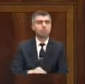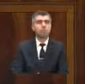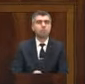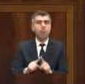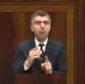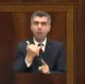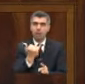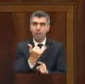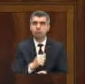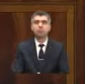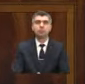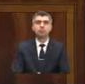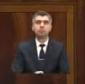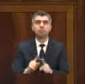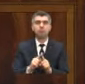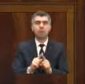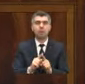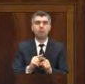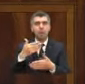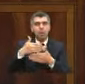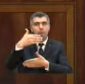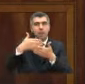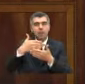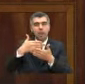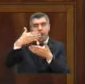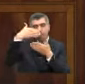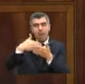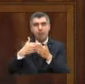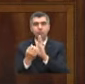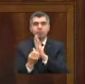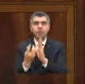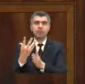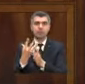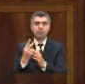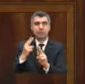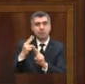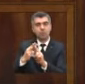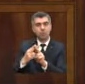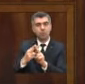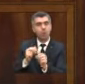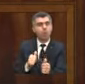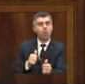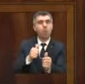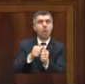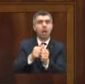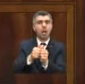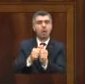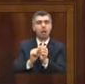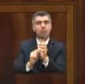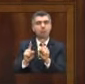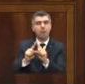ضرورية لبناء المغرب الحديث وضرورية لمواكبة الإقلاع